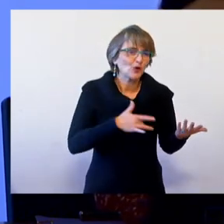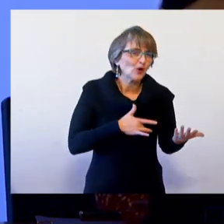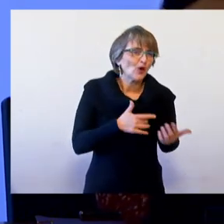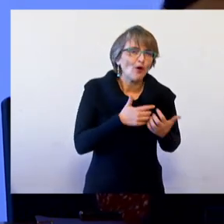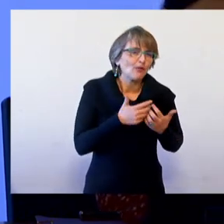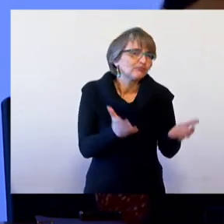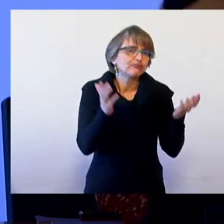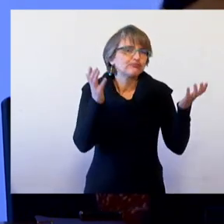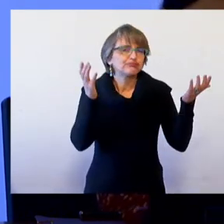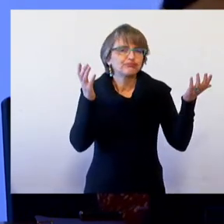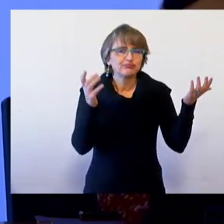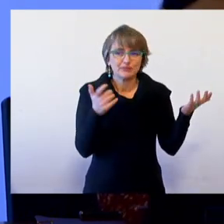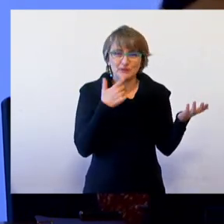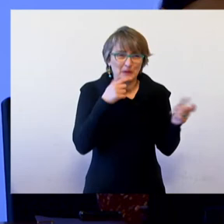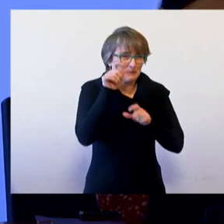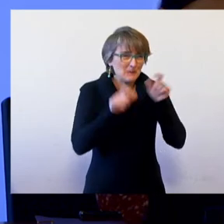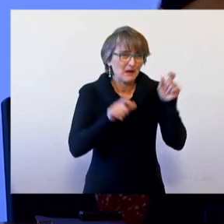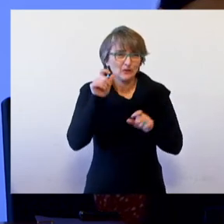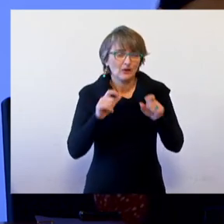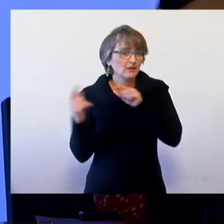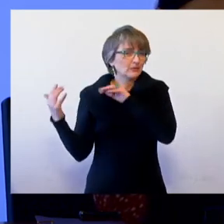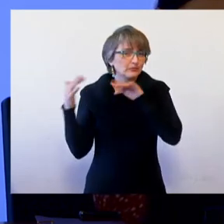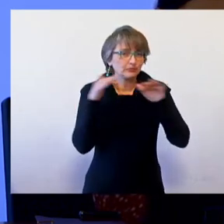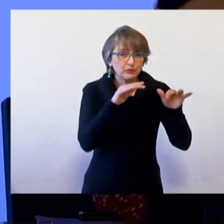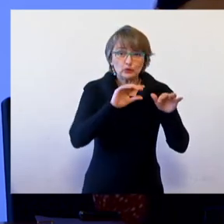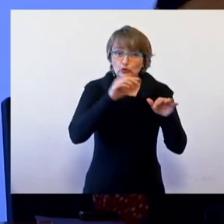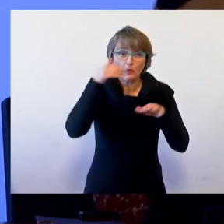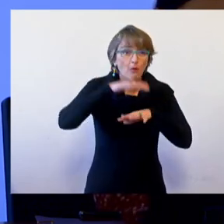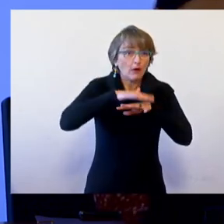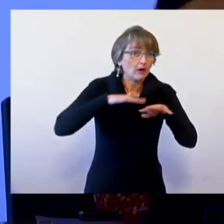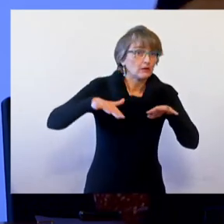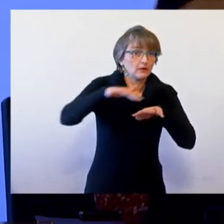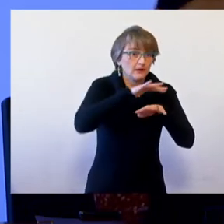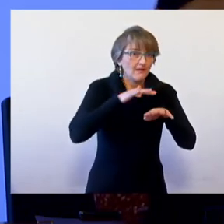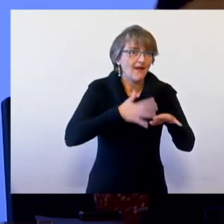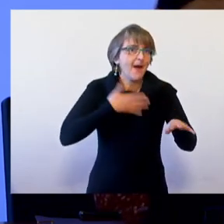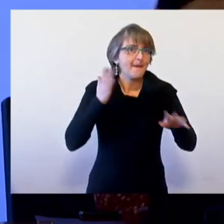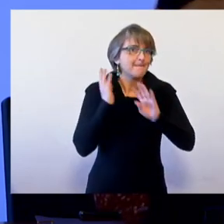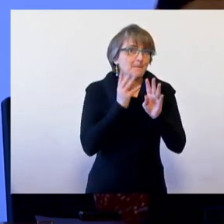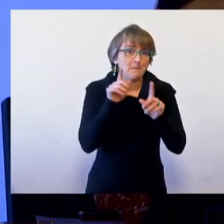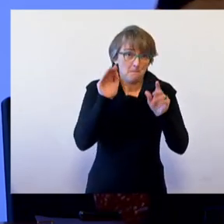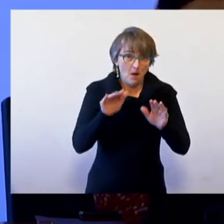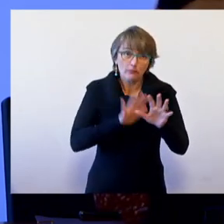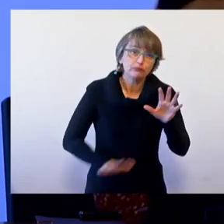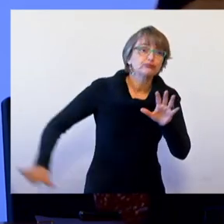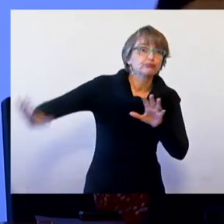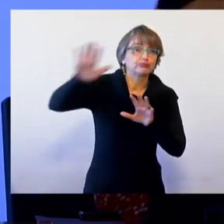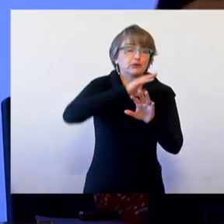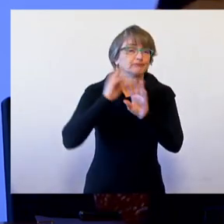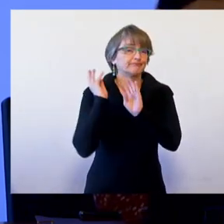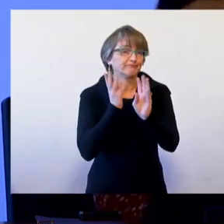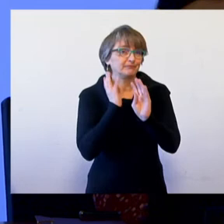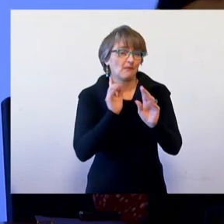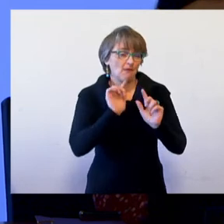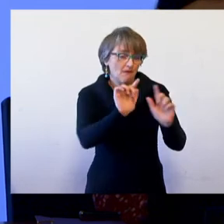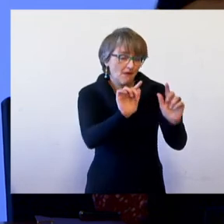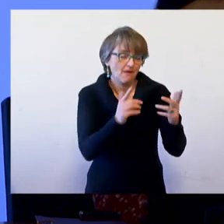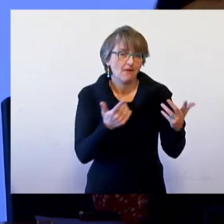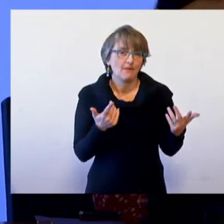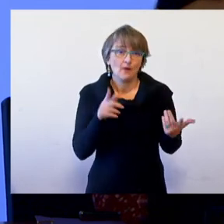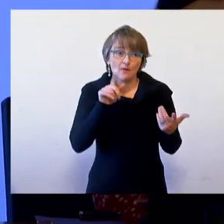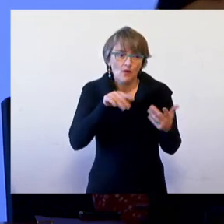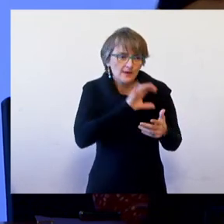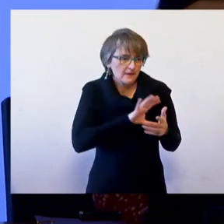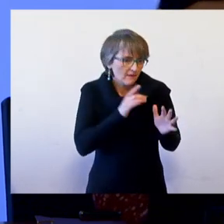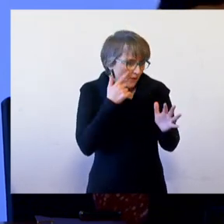C'est des Halles qui sont très appréciées, pas que par les habitants du quartier, on y vient de loin, et donc il faut qu'on essaye de voir comment on peut